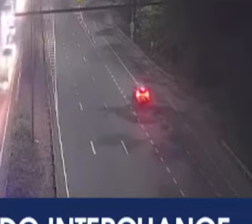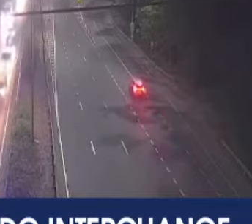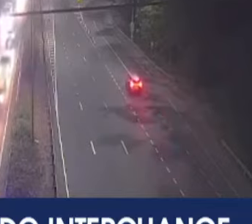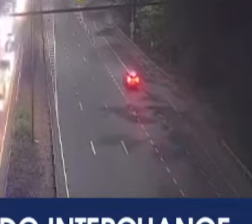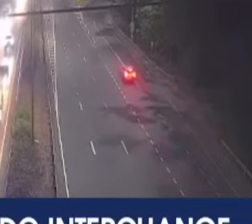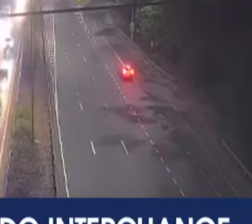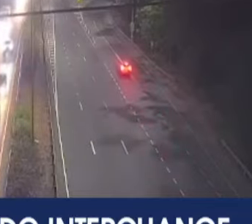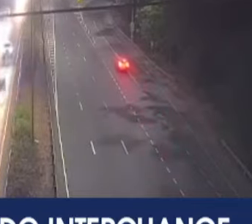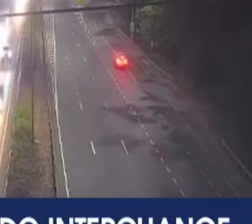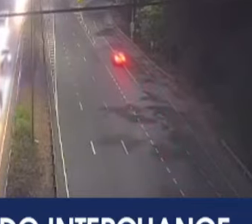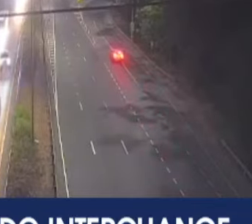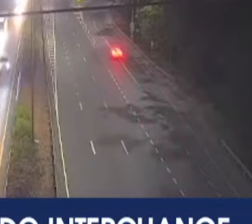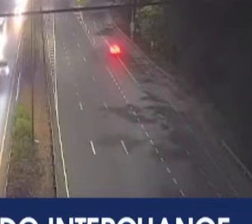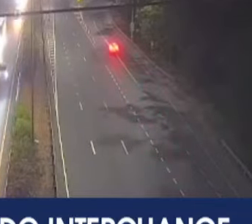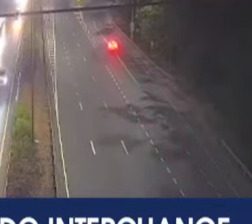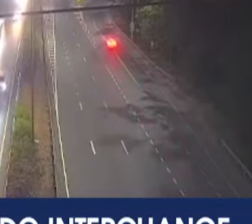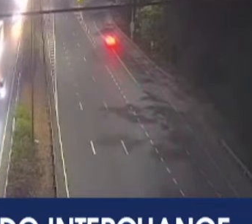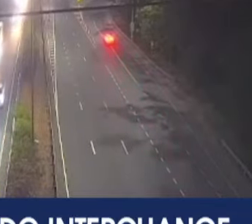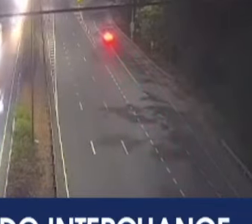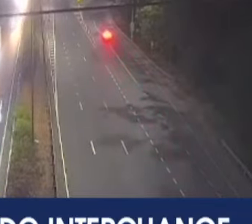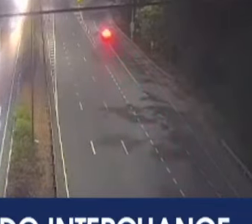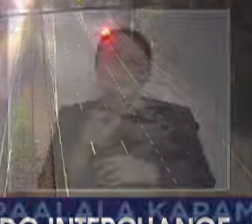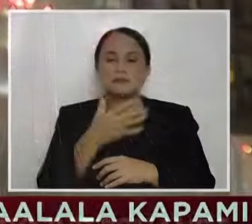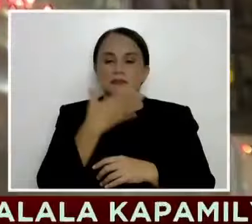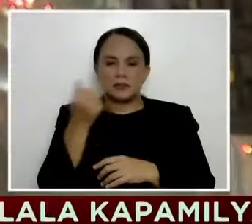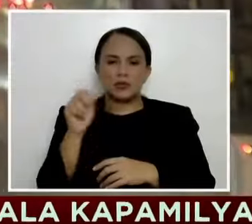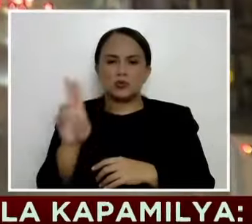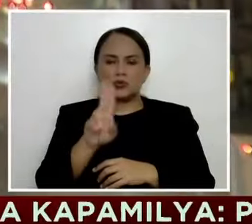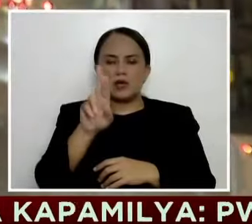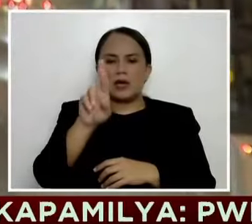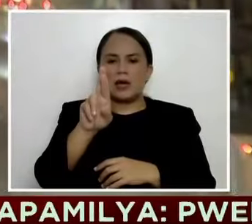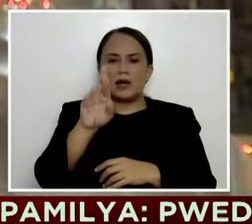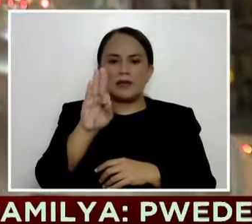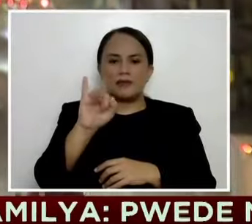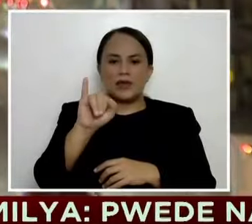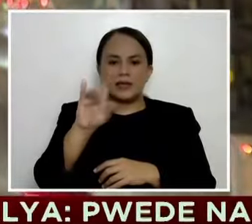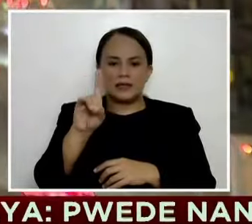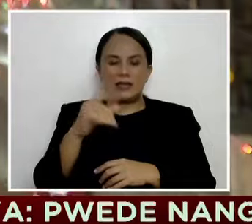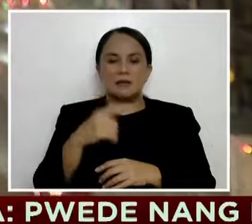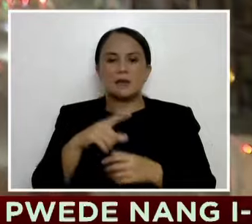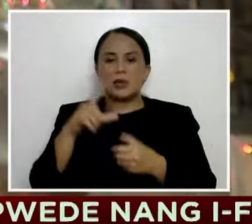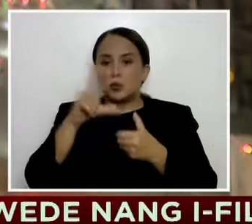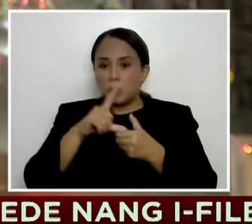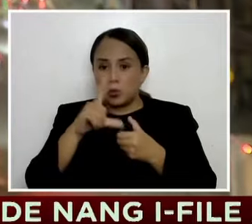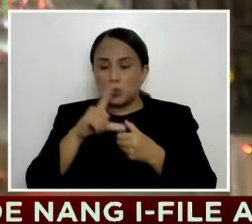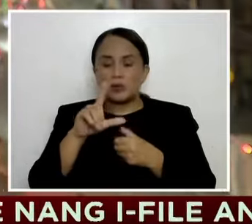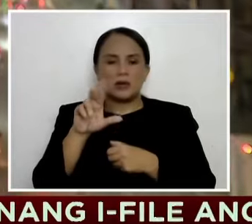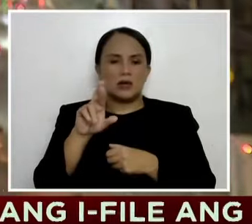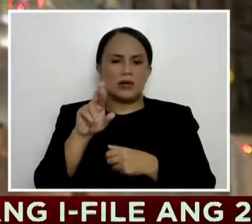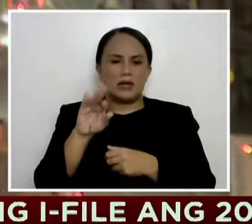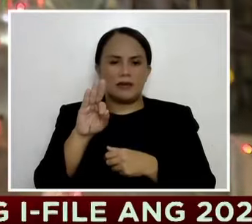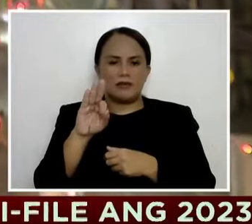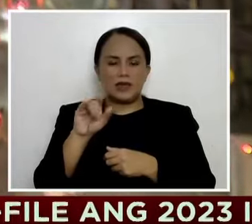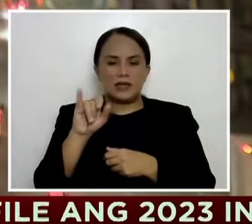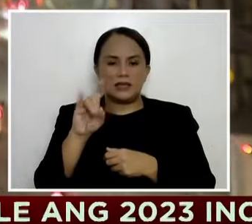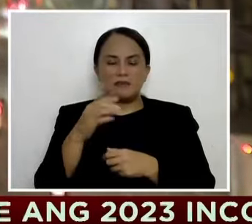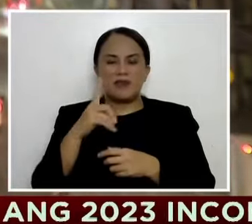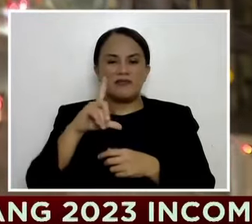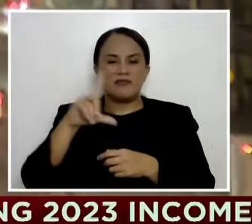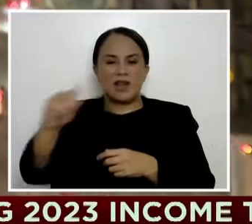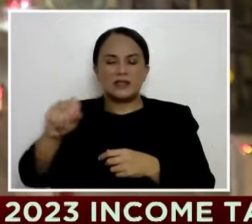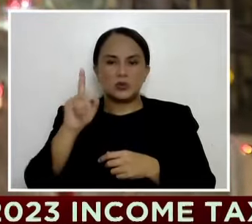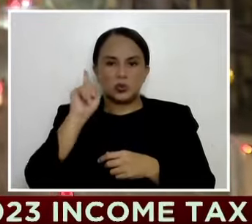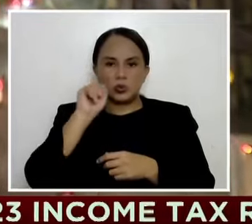ng pamunuan ng NLEX ay gumamit na ng RFID at magpa-load na ng RFID dahil mas mabilis ang daloy